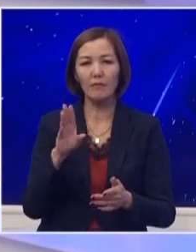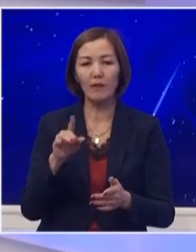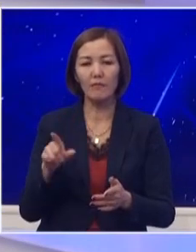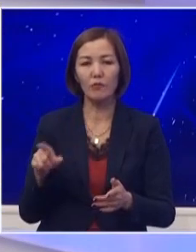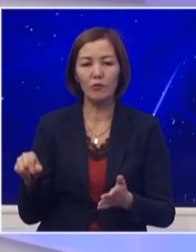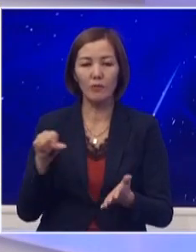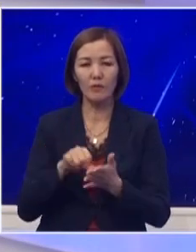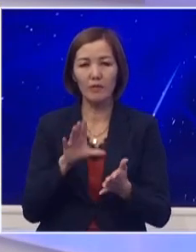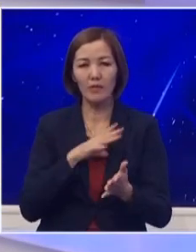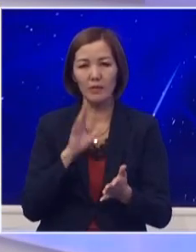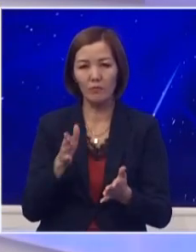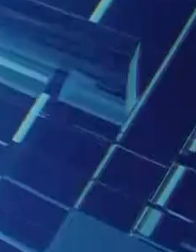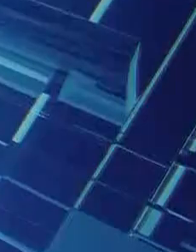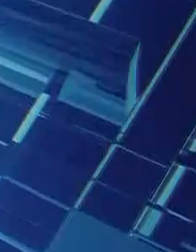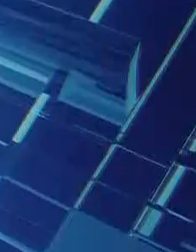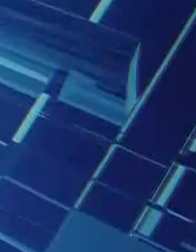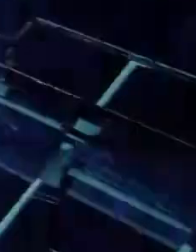Тұрсынбековалар қатыспақ.